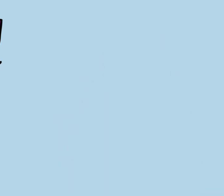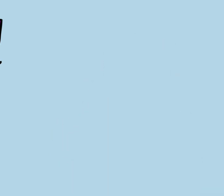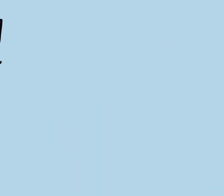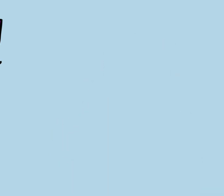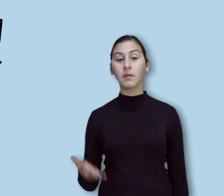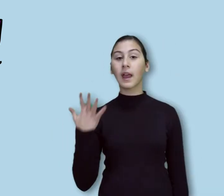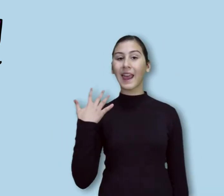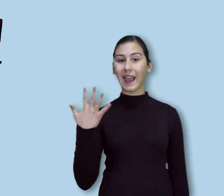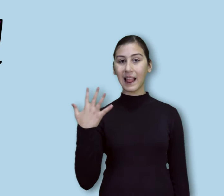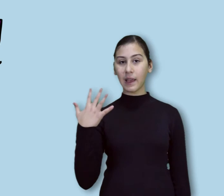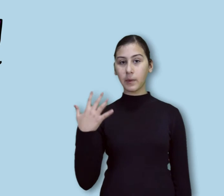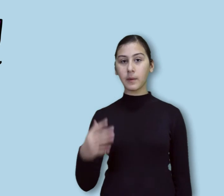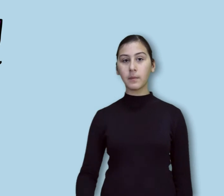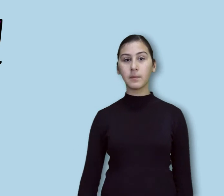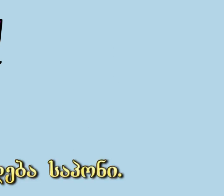ხელები.